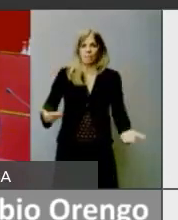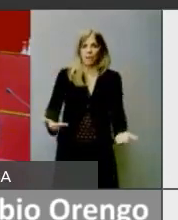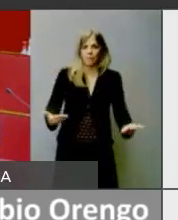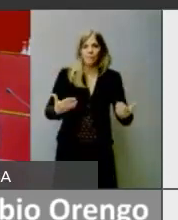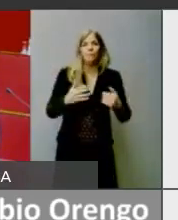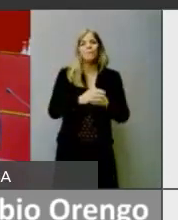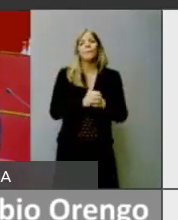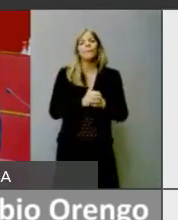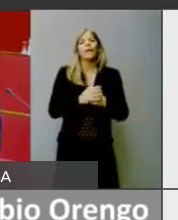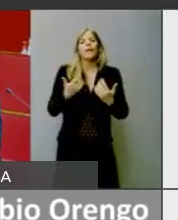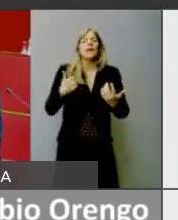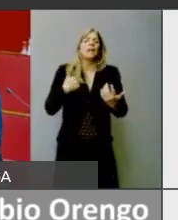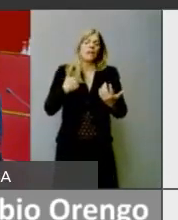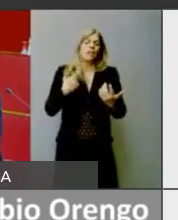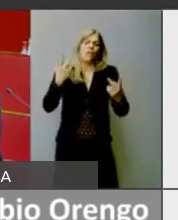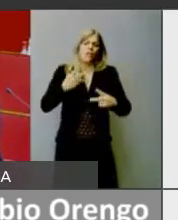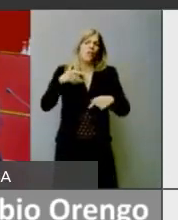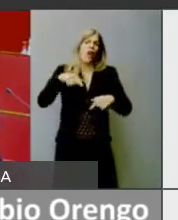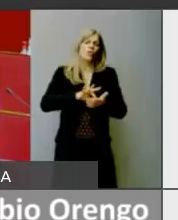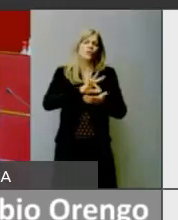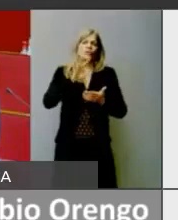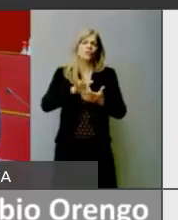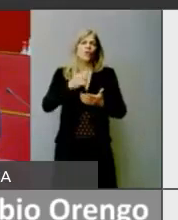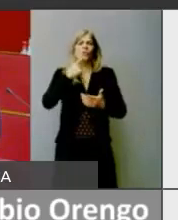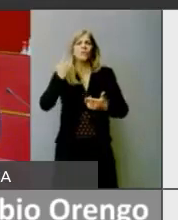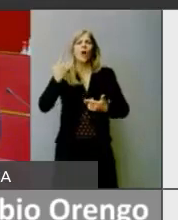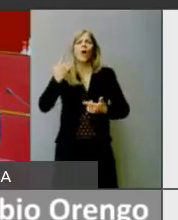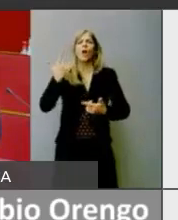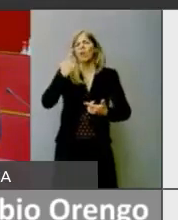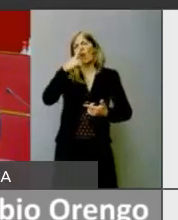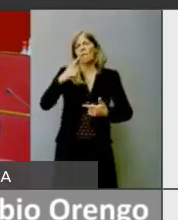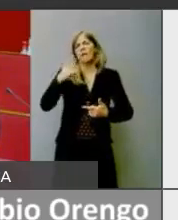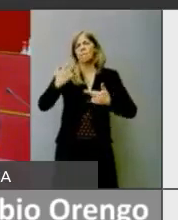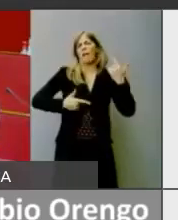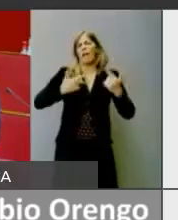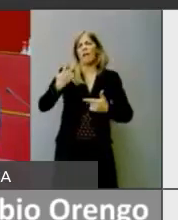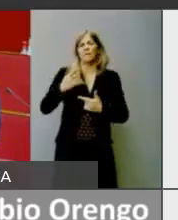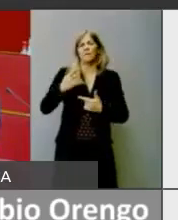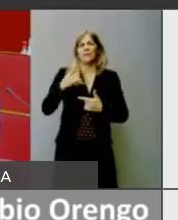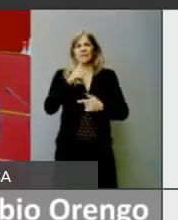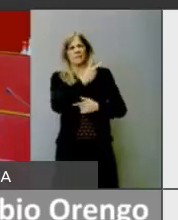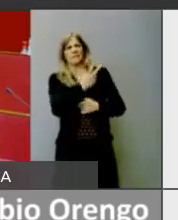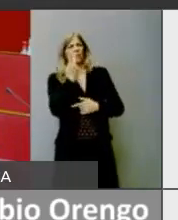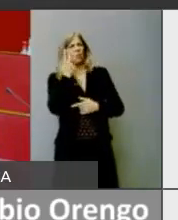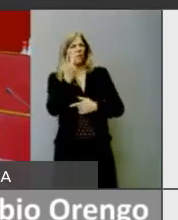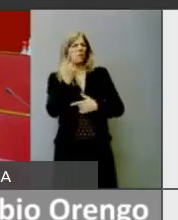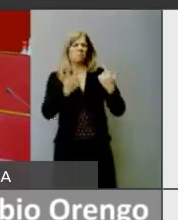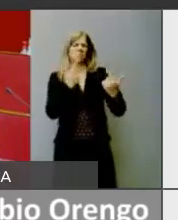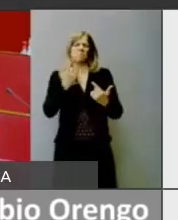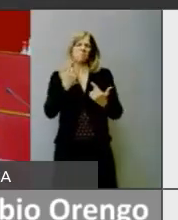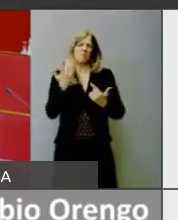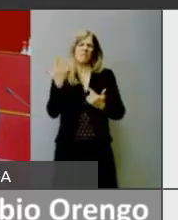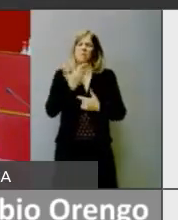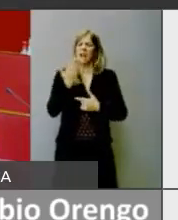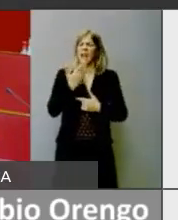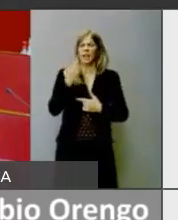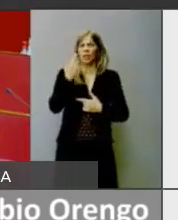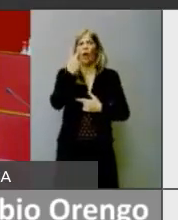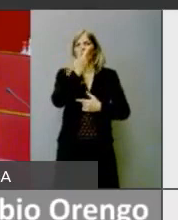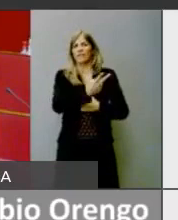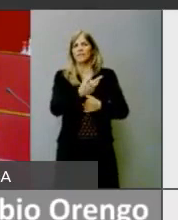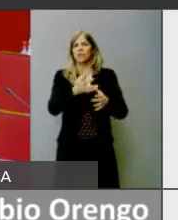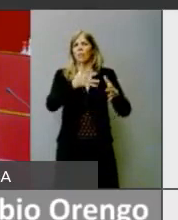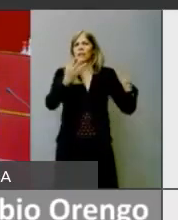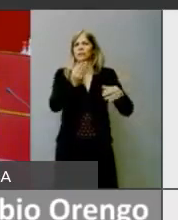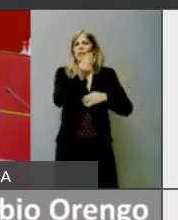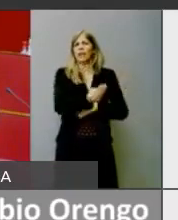pure ho sentito da alcuni banchi della maggioranza, e anche una polemica sbagliata, perché se dovessimo fare un processo